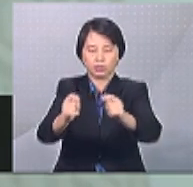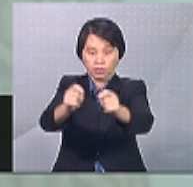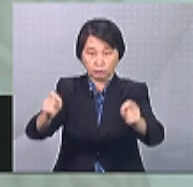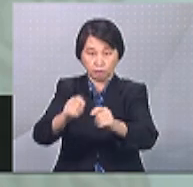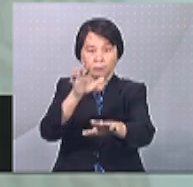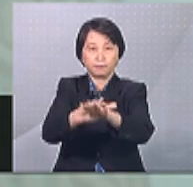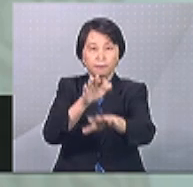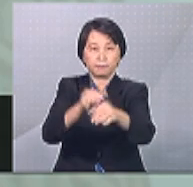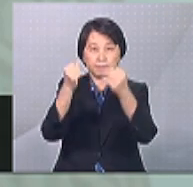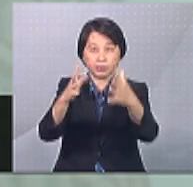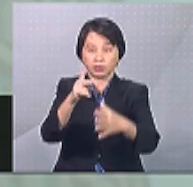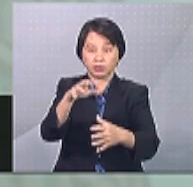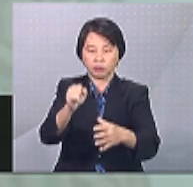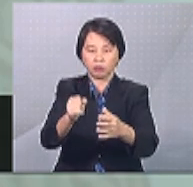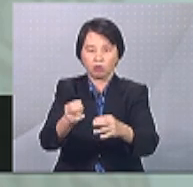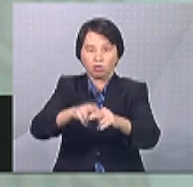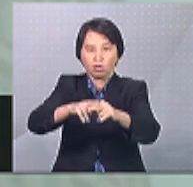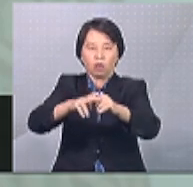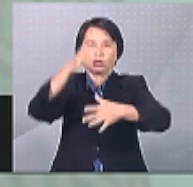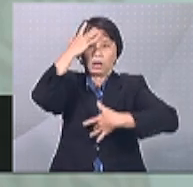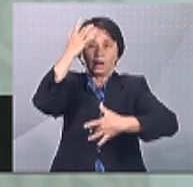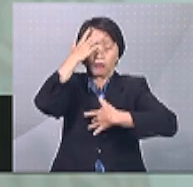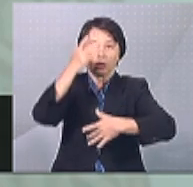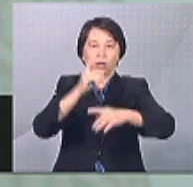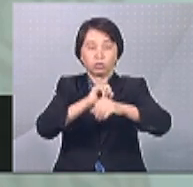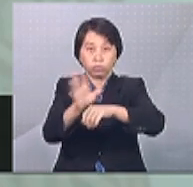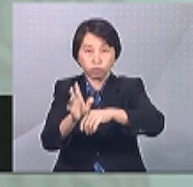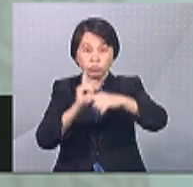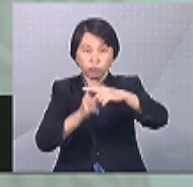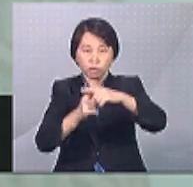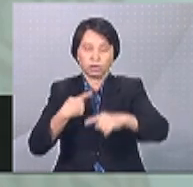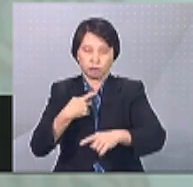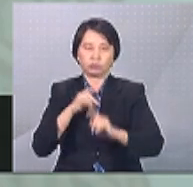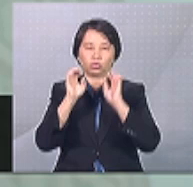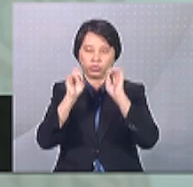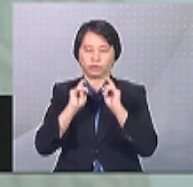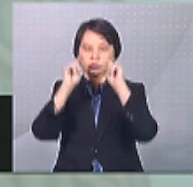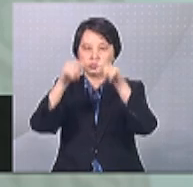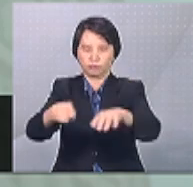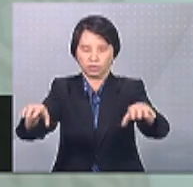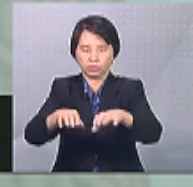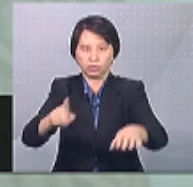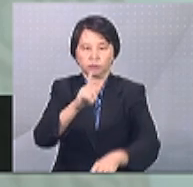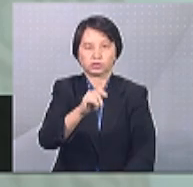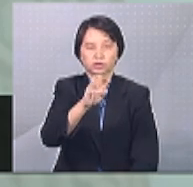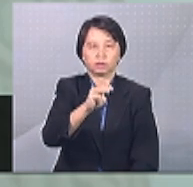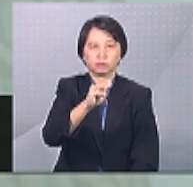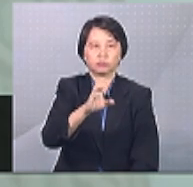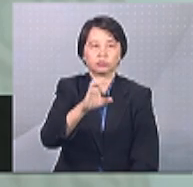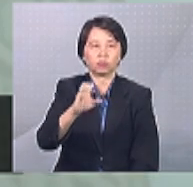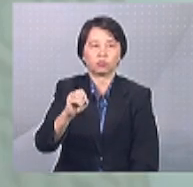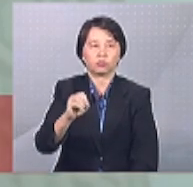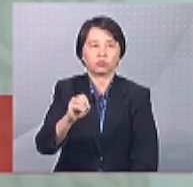banyak kes mendadak di lokasi tersebut, kita akan menjalankan TEMCO. Berarti